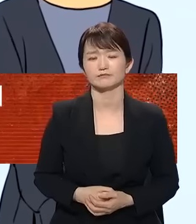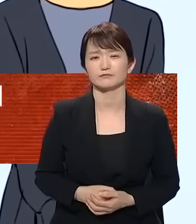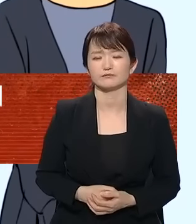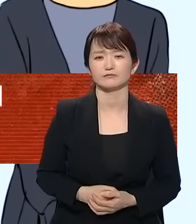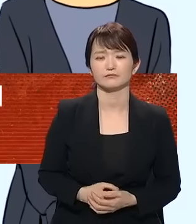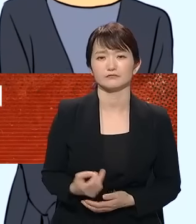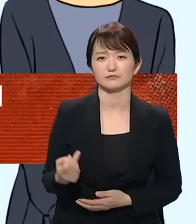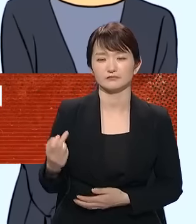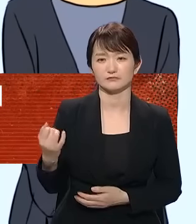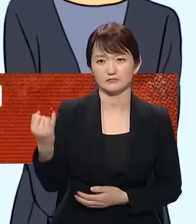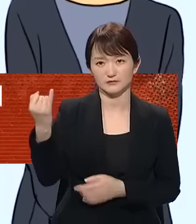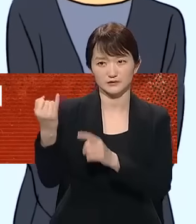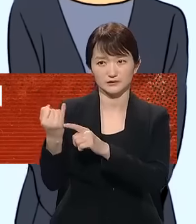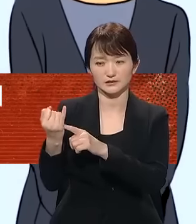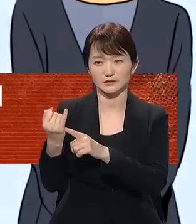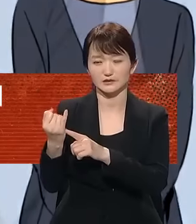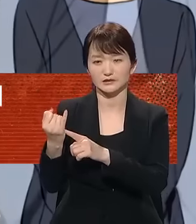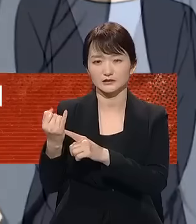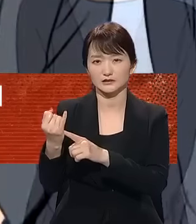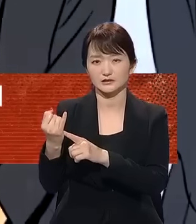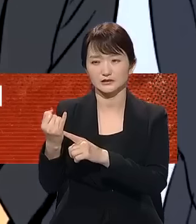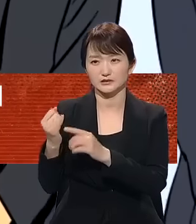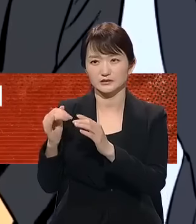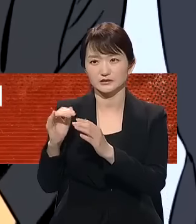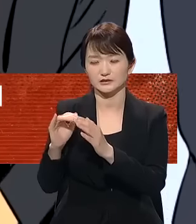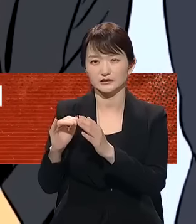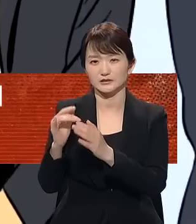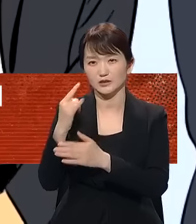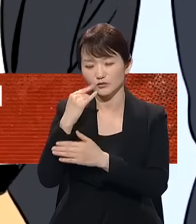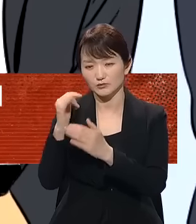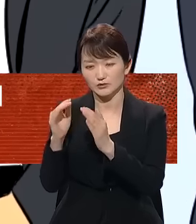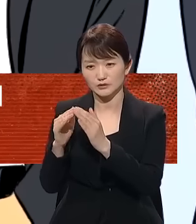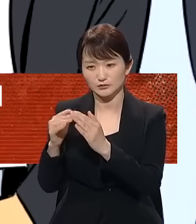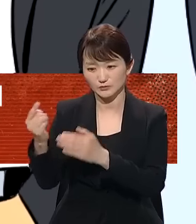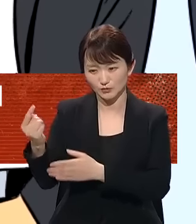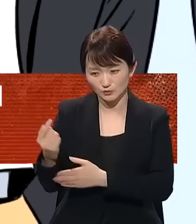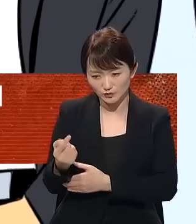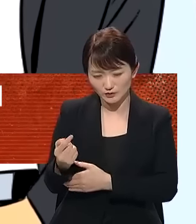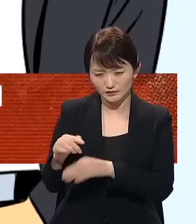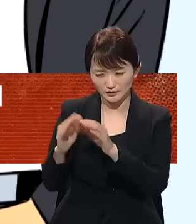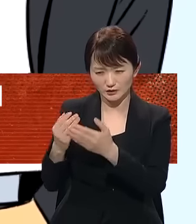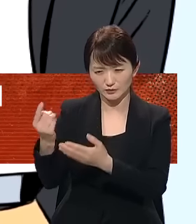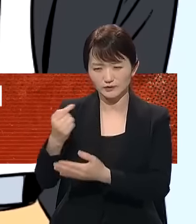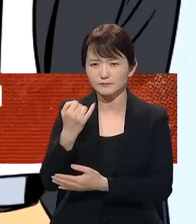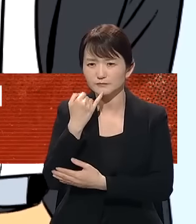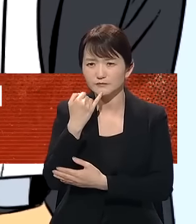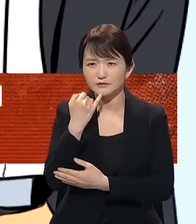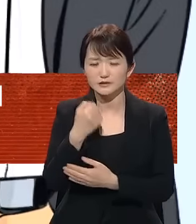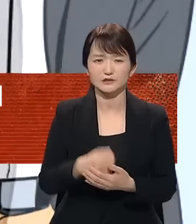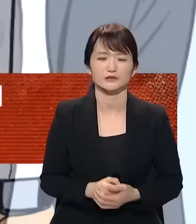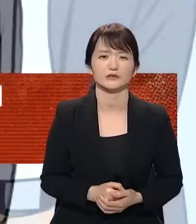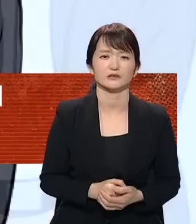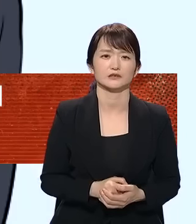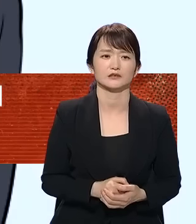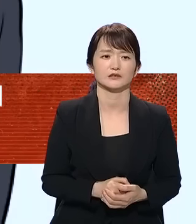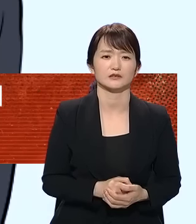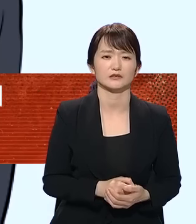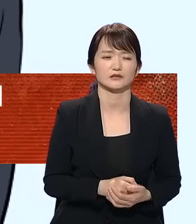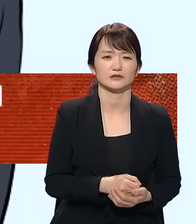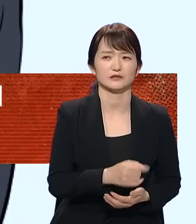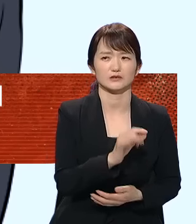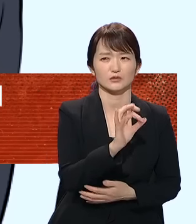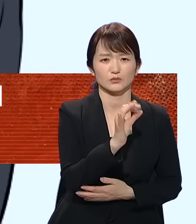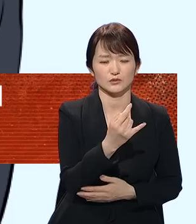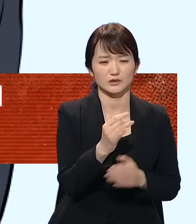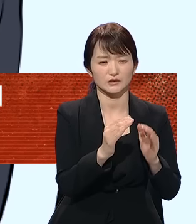왔는데 외가에서는 조카들이 아무도 안 왔다면서 많이 섭섭해했고, 그 집 다른 조카도 이제는 외가 쪽은 왕래하지 않겠다고 했다고